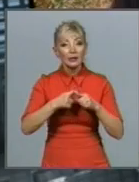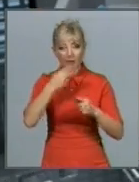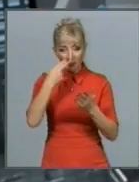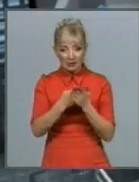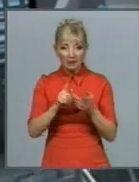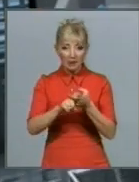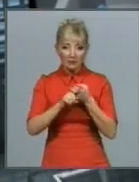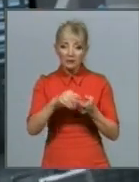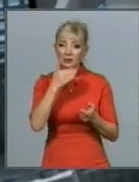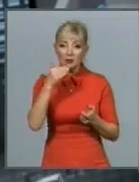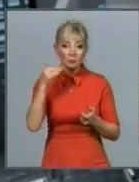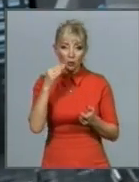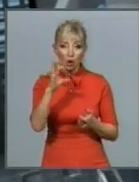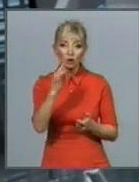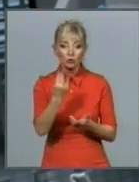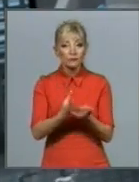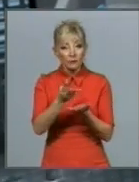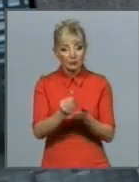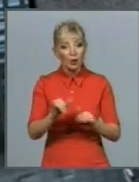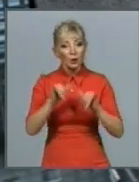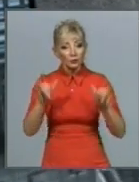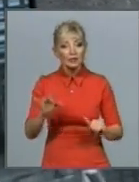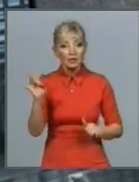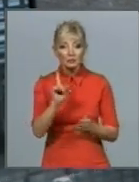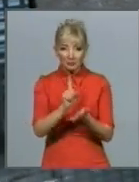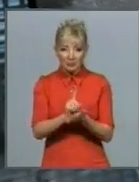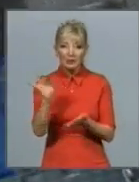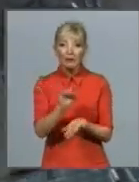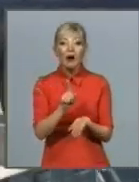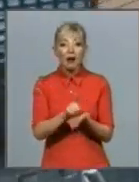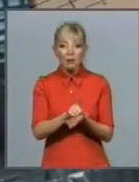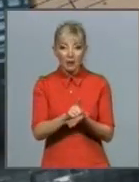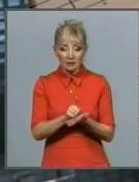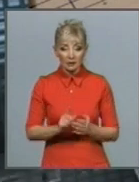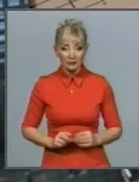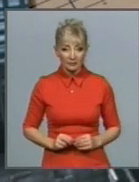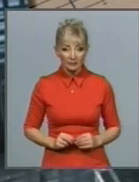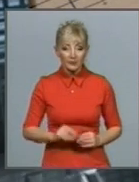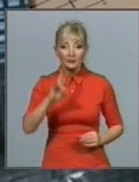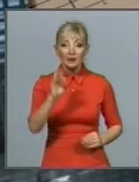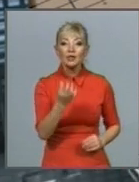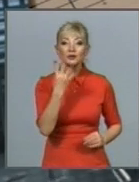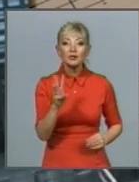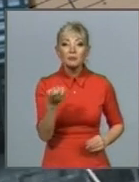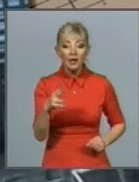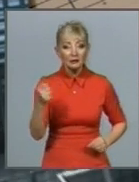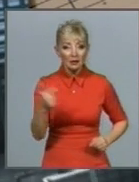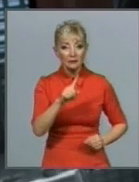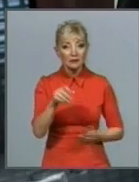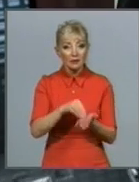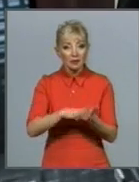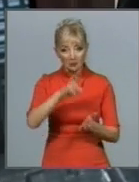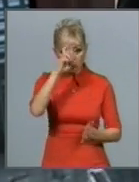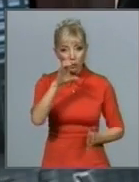залежить низка соціальних виплат. Зокрема, збільшиться розмір пенсії та аліментів. На 4 мільярди гривень, за даними